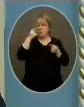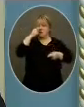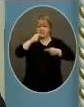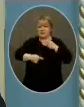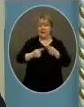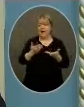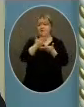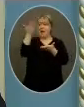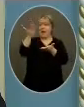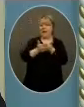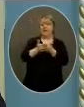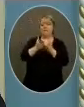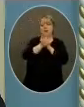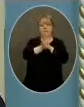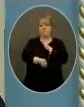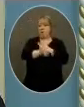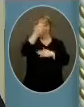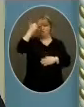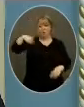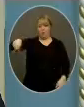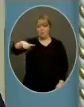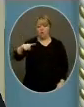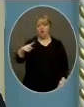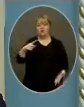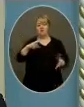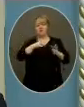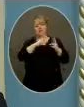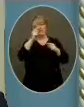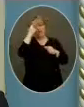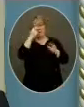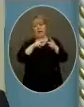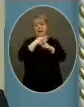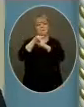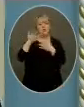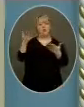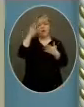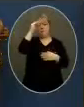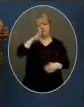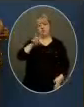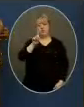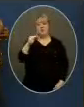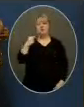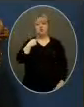les pauvres ne seraient pas au courant. Qu'est-ce que le gouvernement a à répondre à M. Denis Boucher?